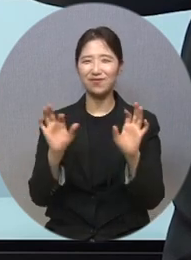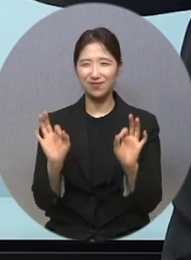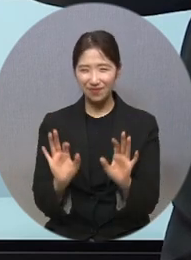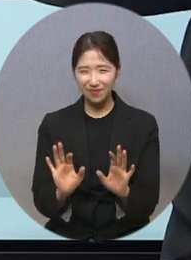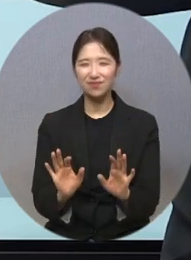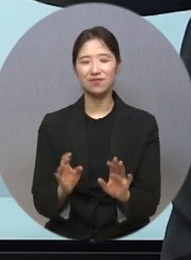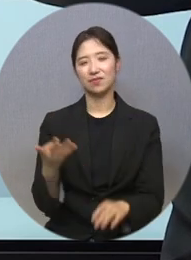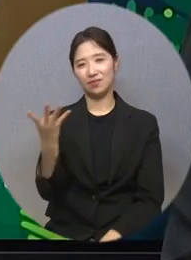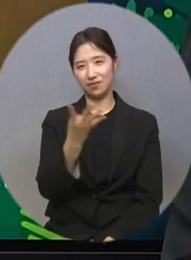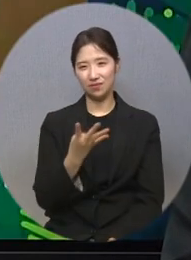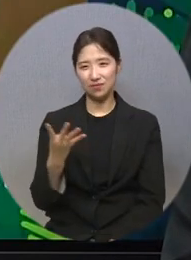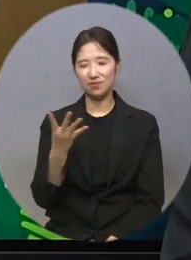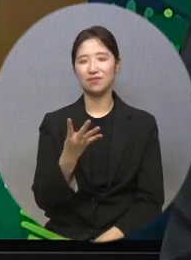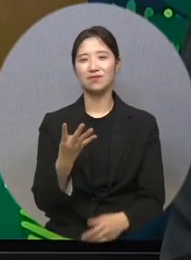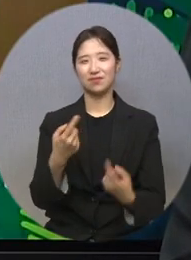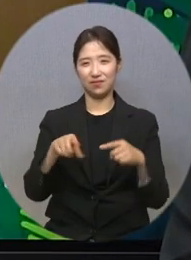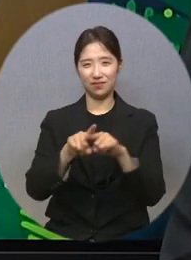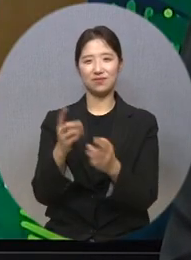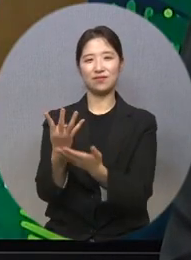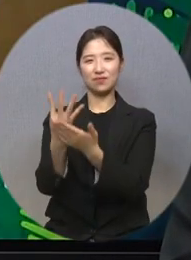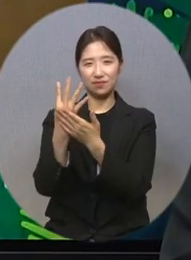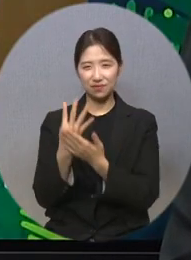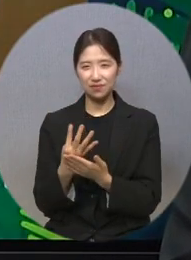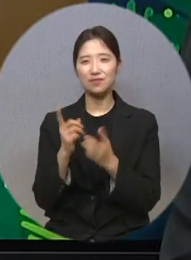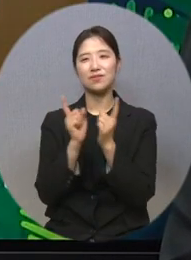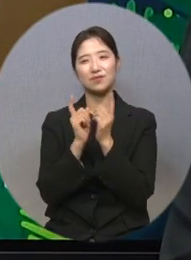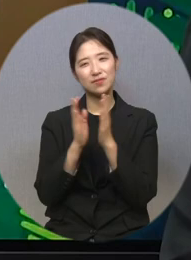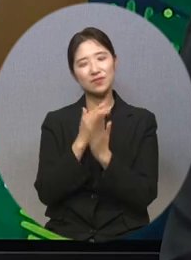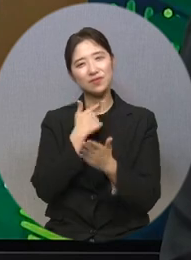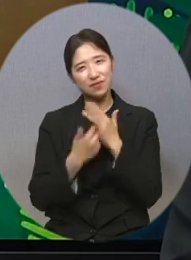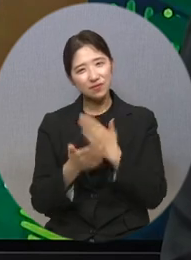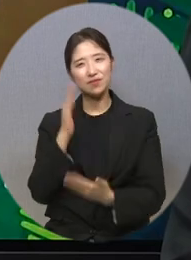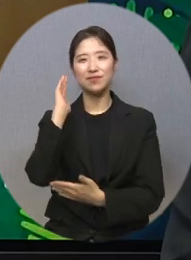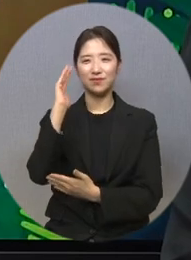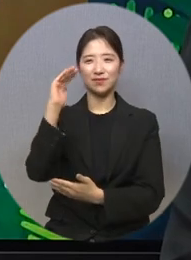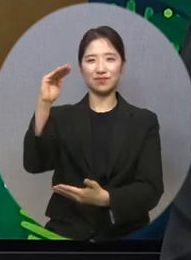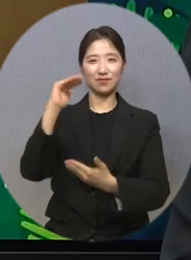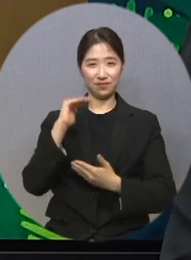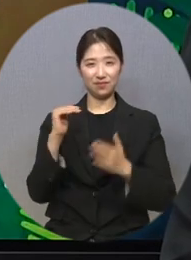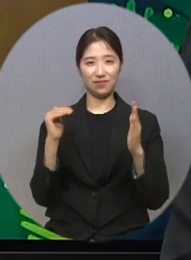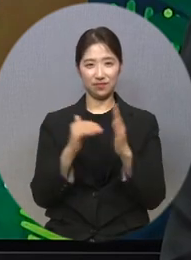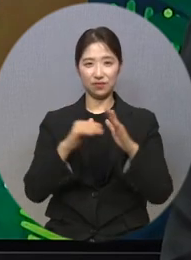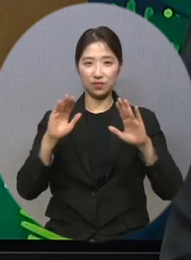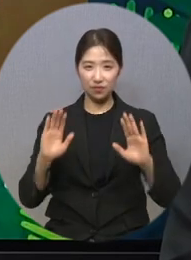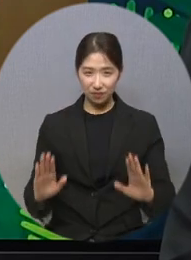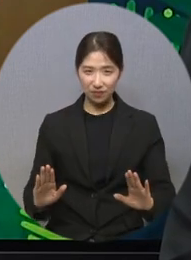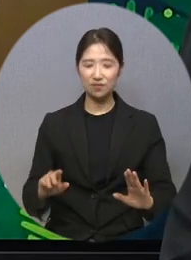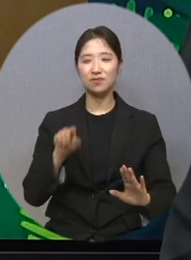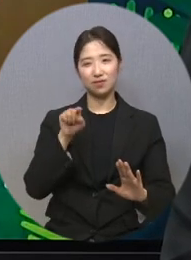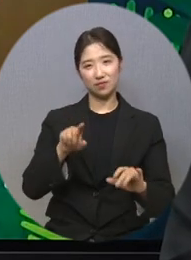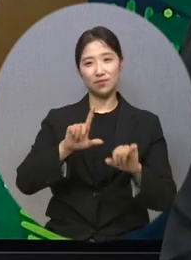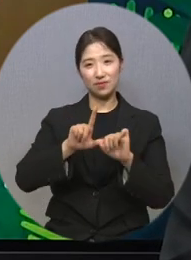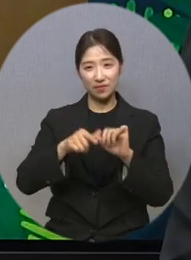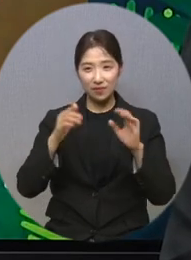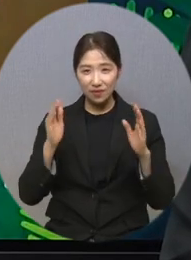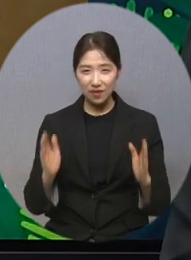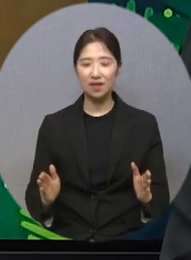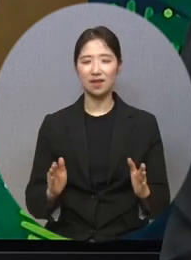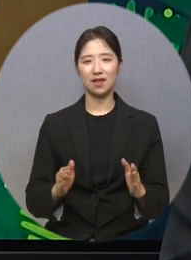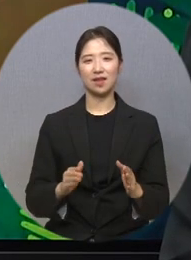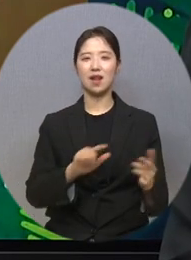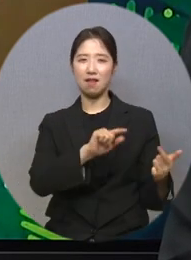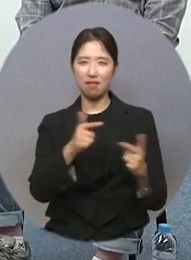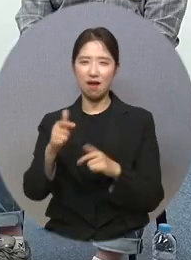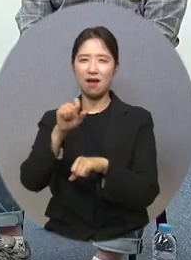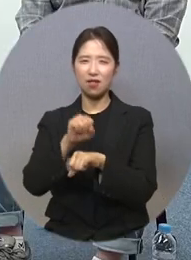분의 코다를 모시고 직접 전하는 삶의 이야기를 해봤는데요. 오늘 이 시간도 그런 다양성을 알리고